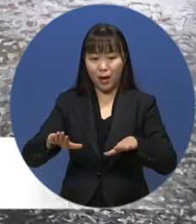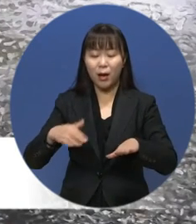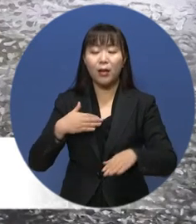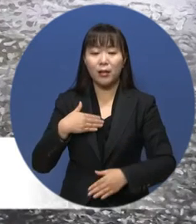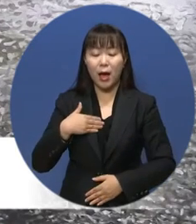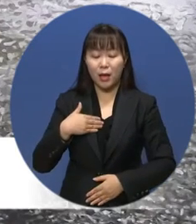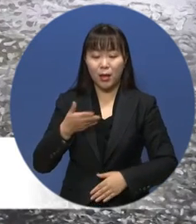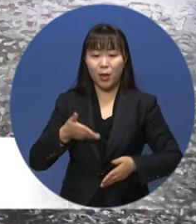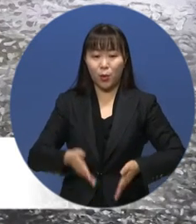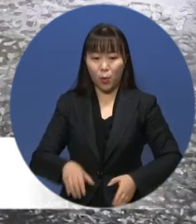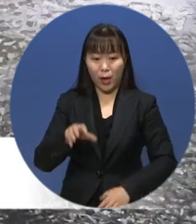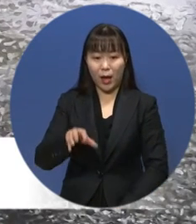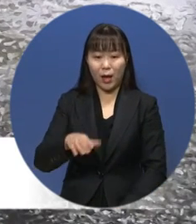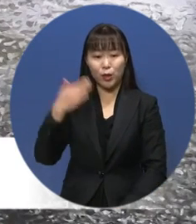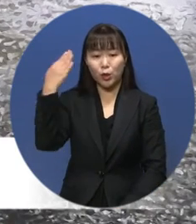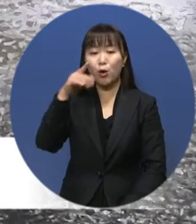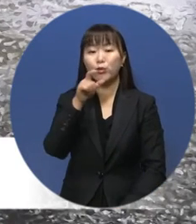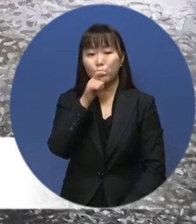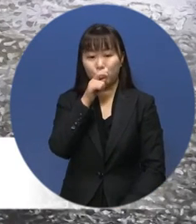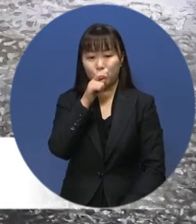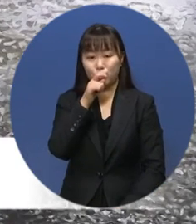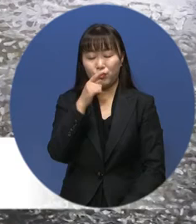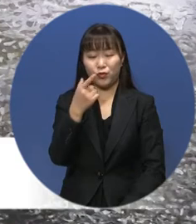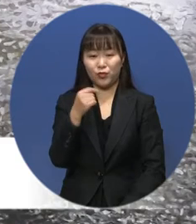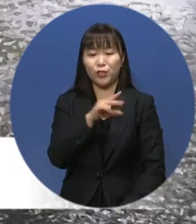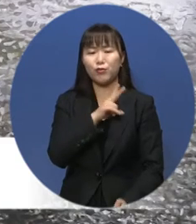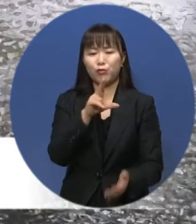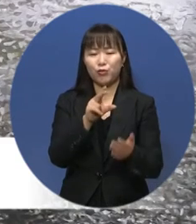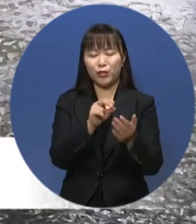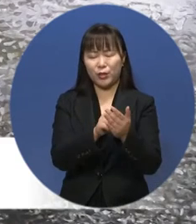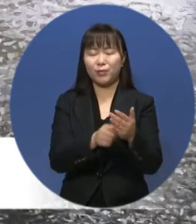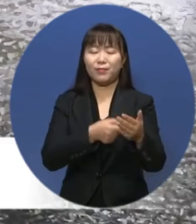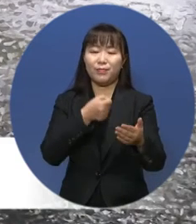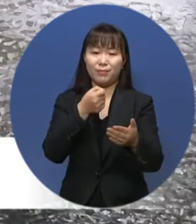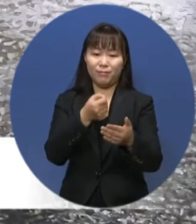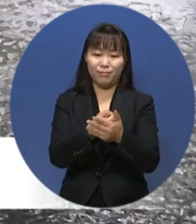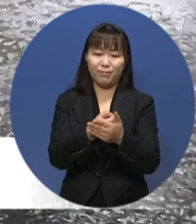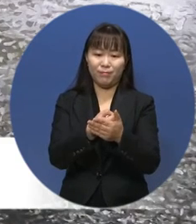고향, 여수 이렇게 정해서